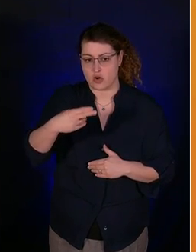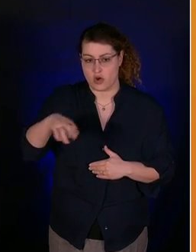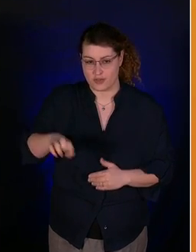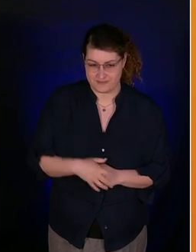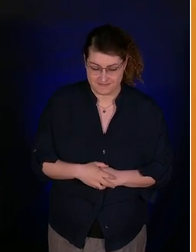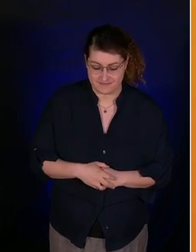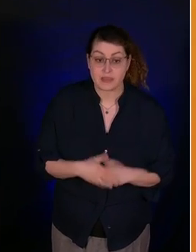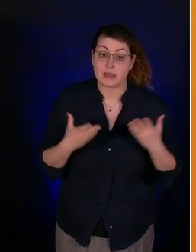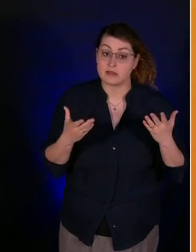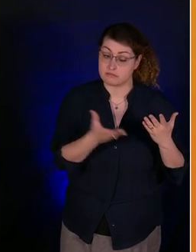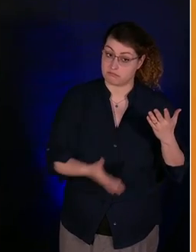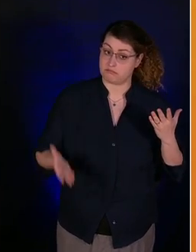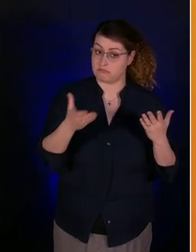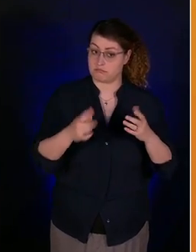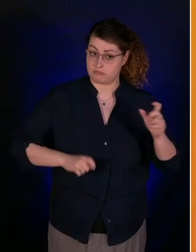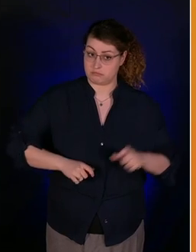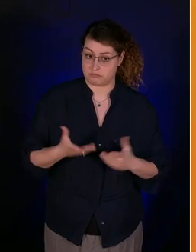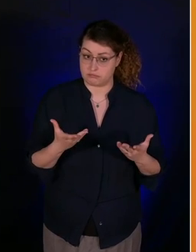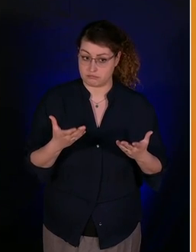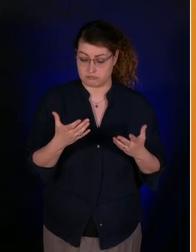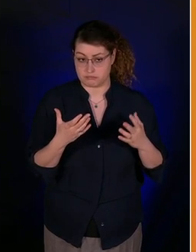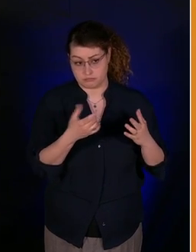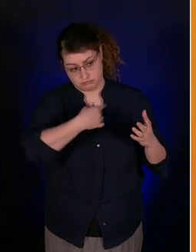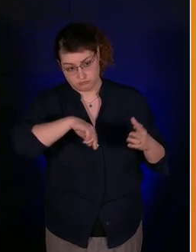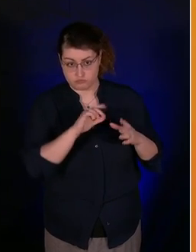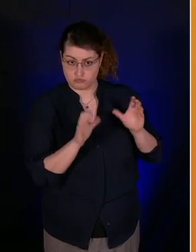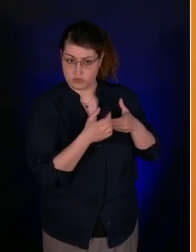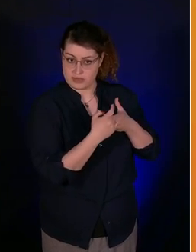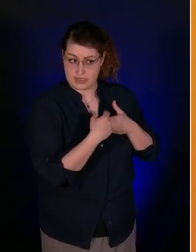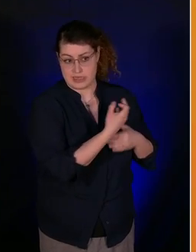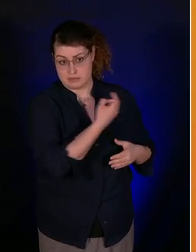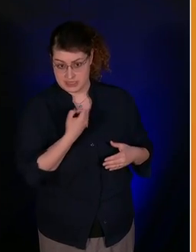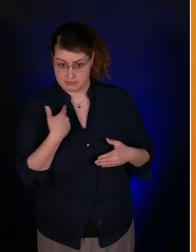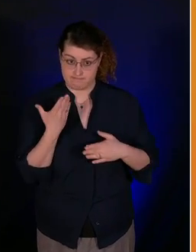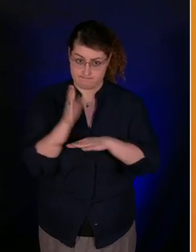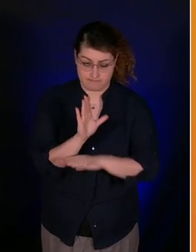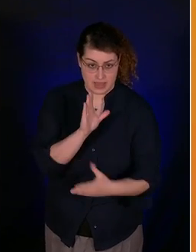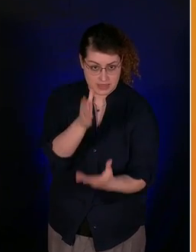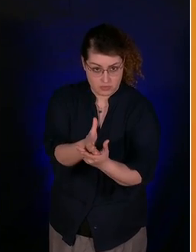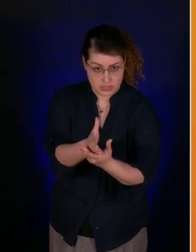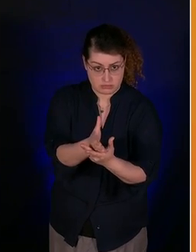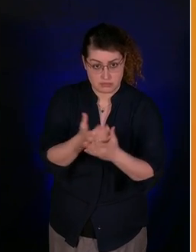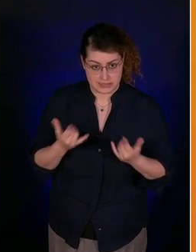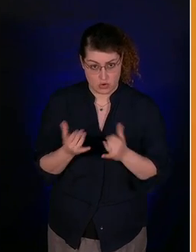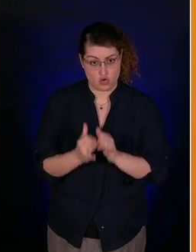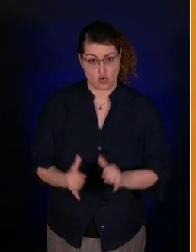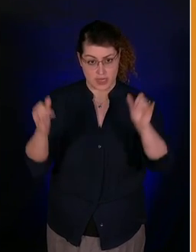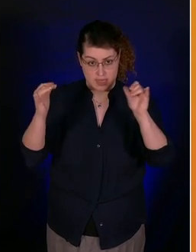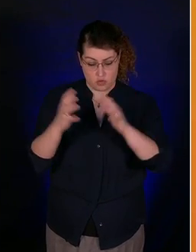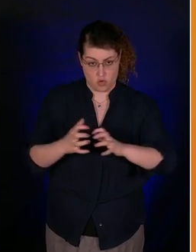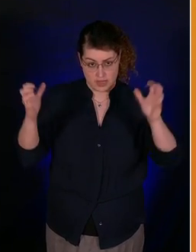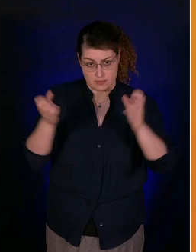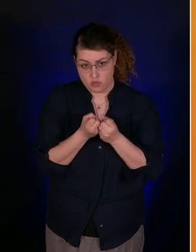de mon syndicat CGT du conseil départemental de la Haute-Garonne m'ont demandé d'intervenir dans ce congrès pour vous faire part de